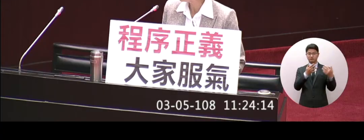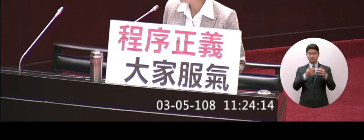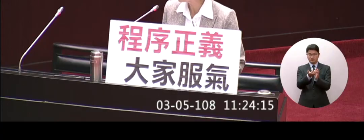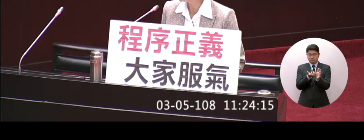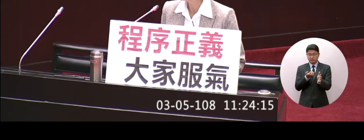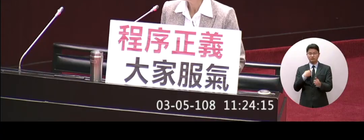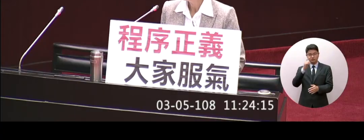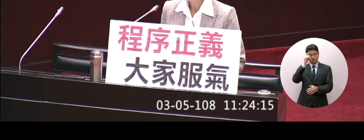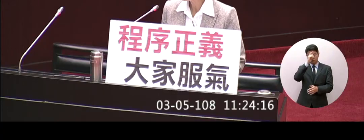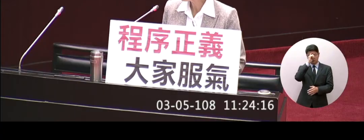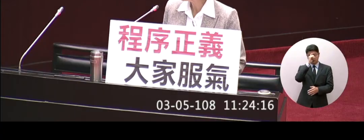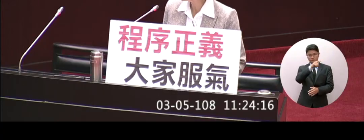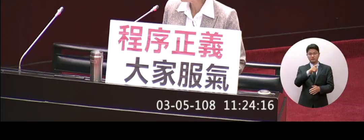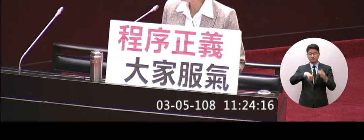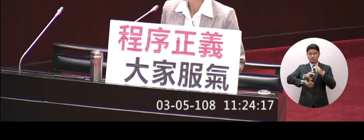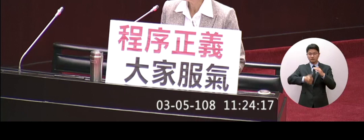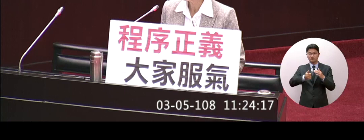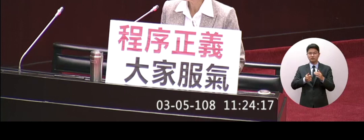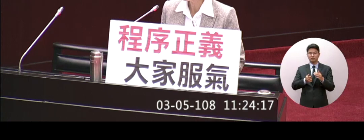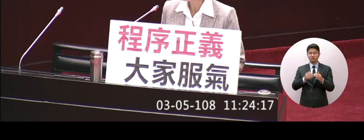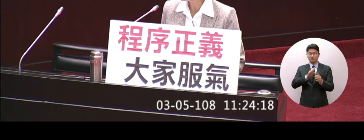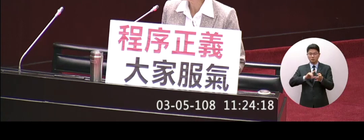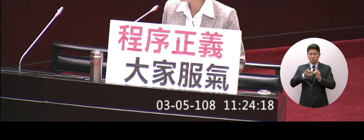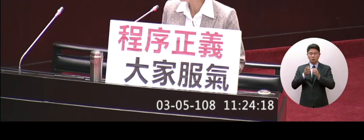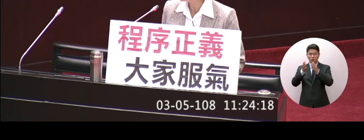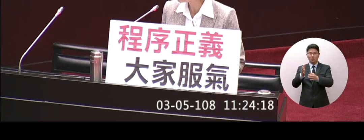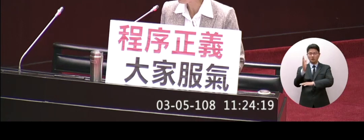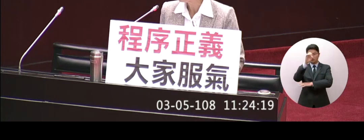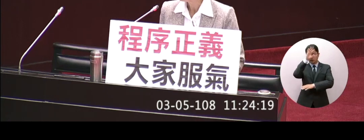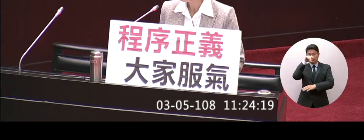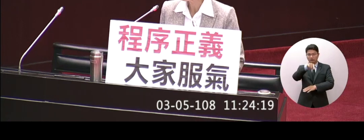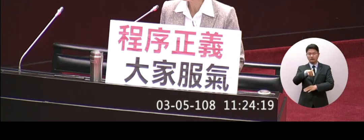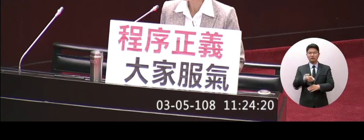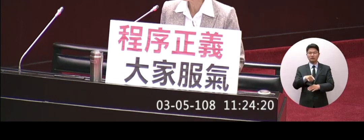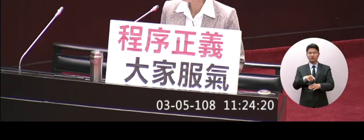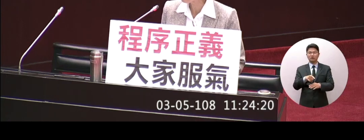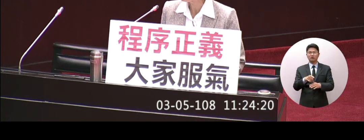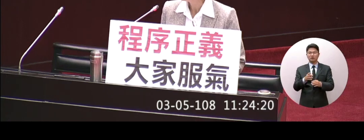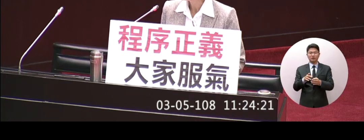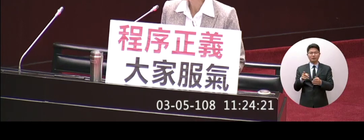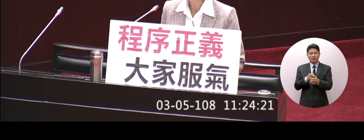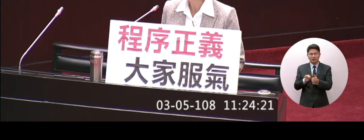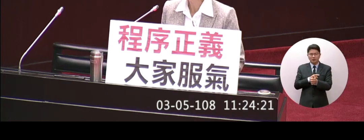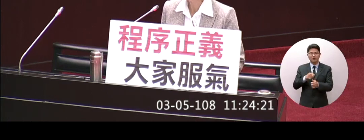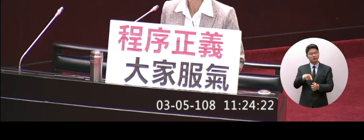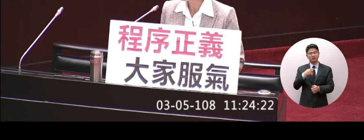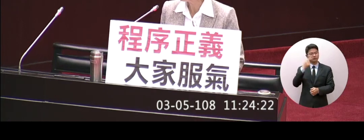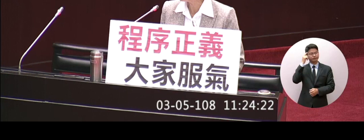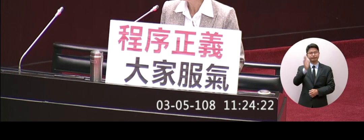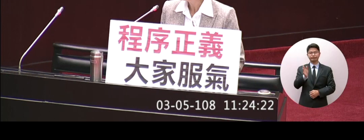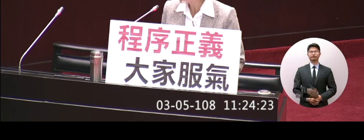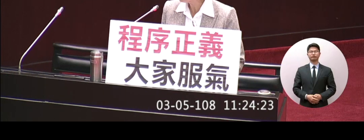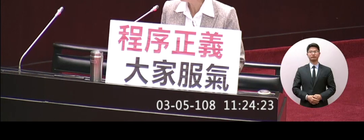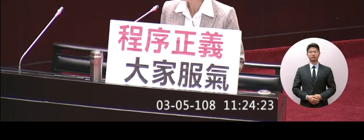要请院长不要针对政党在这个公开执行台上骂其他的政党，我觉得这样子的一个